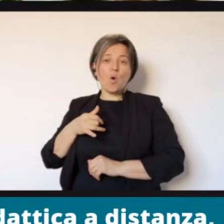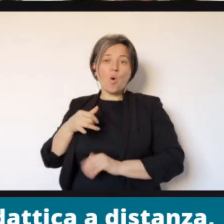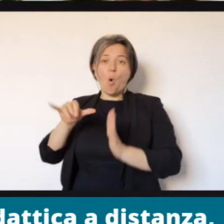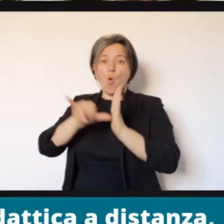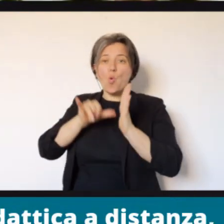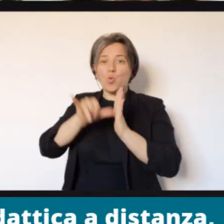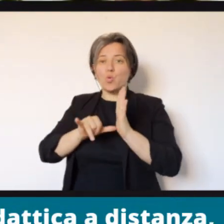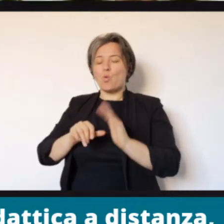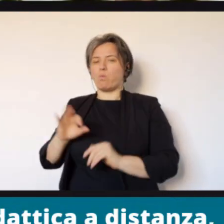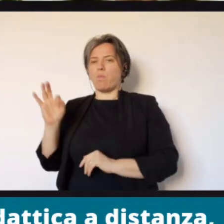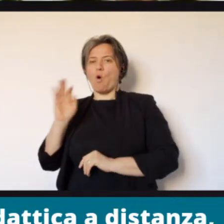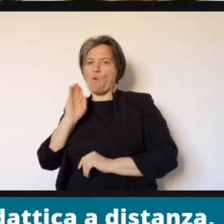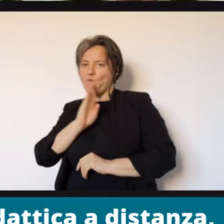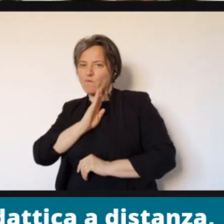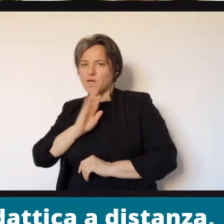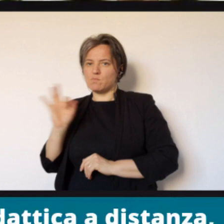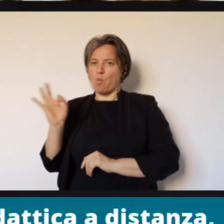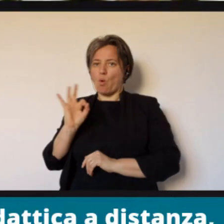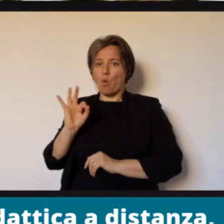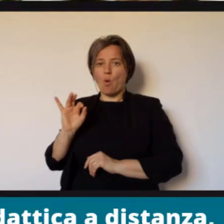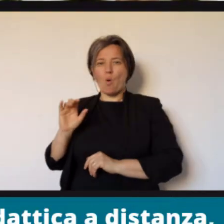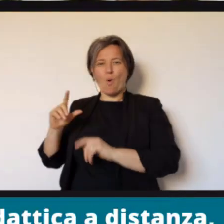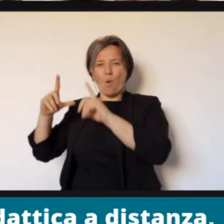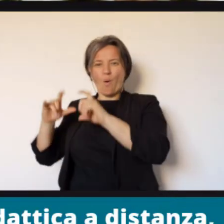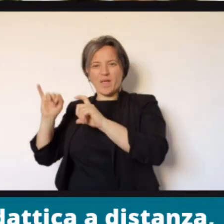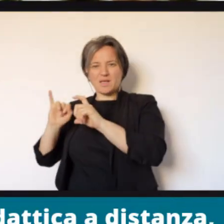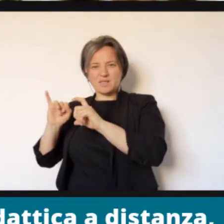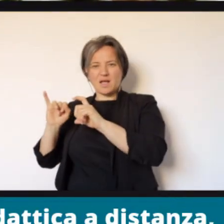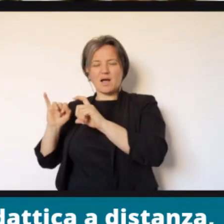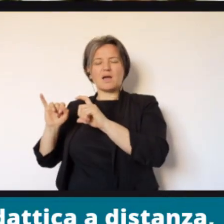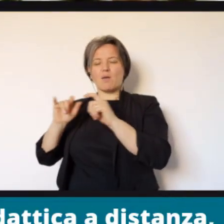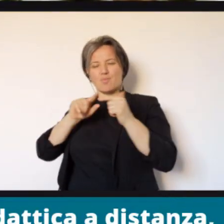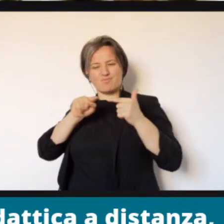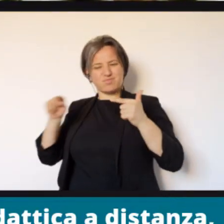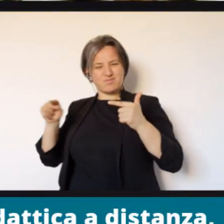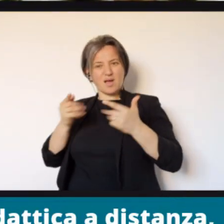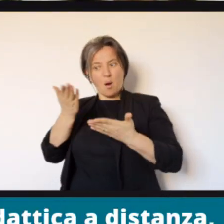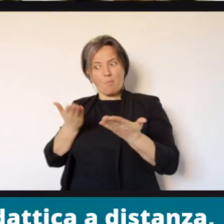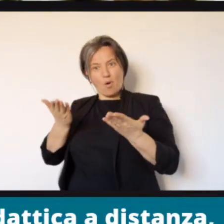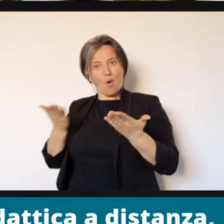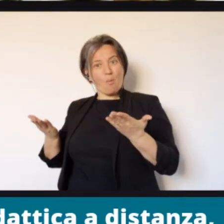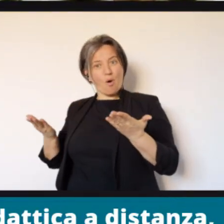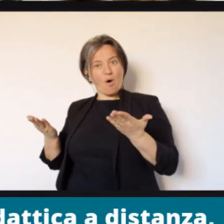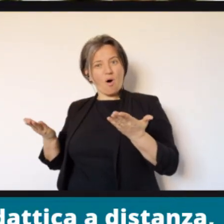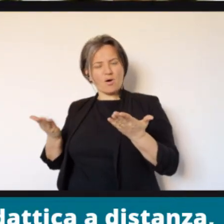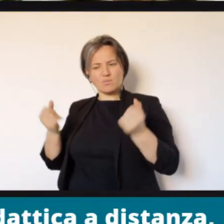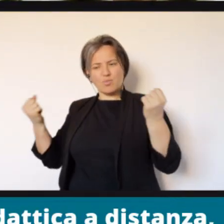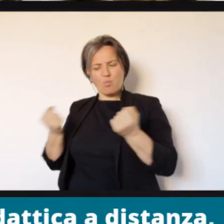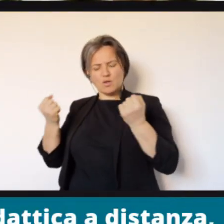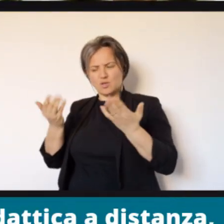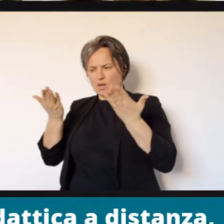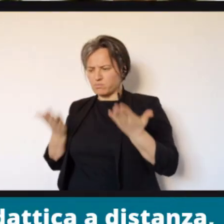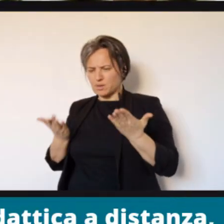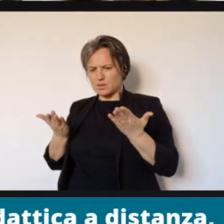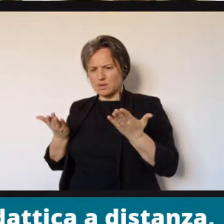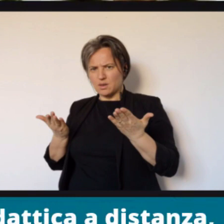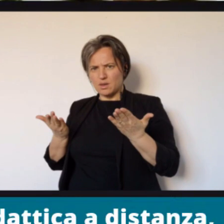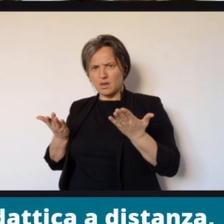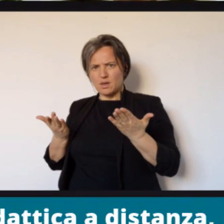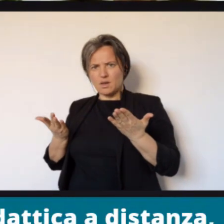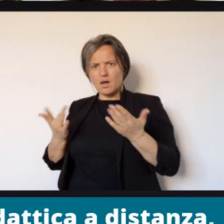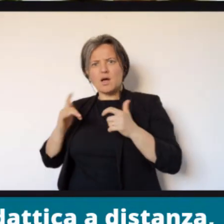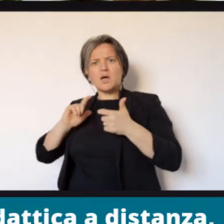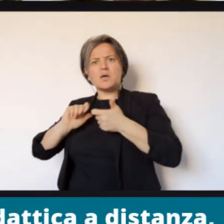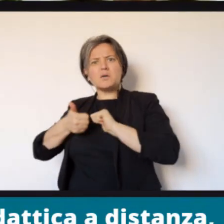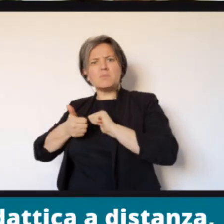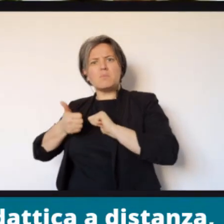su YouTube, su Facebook, su Instagram o quello che volete, mi verranno proposte delle